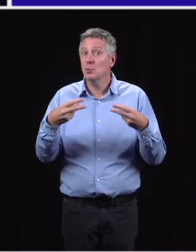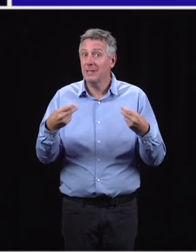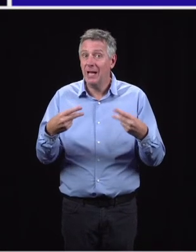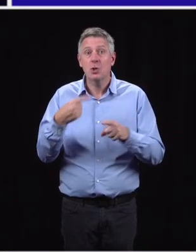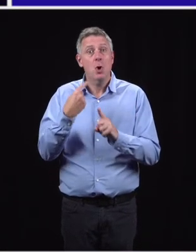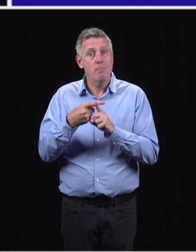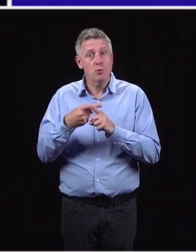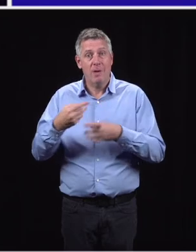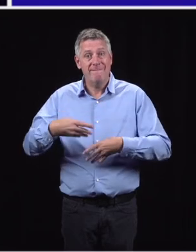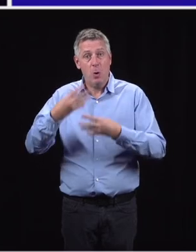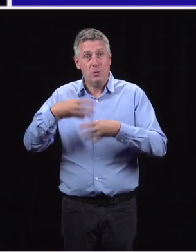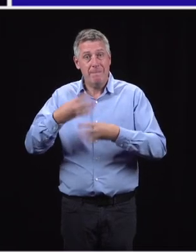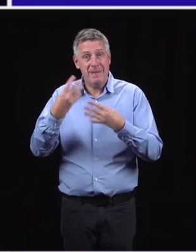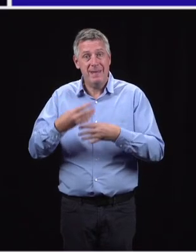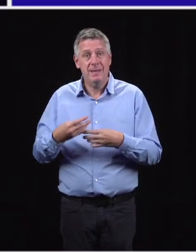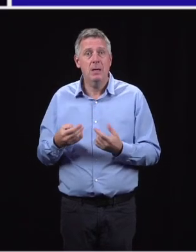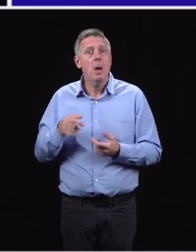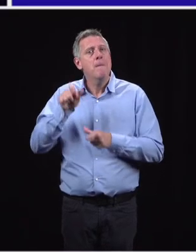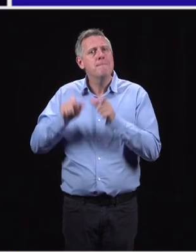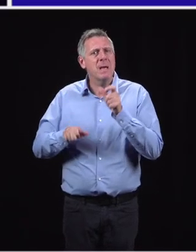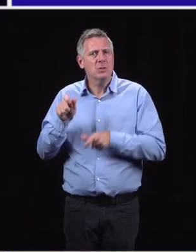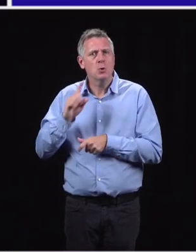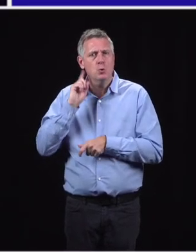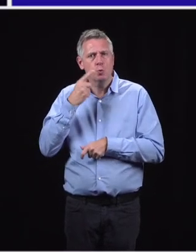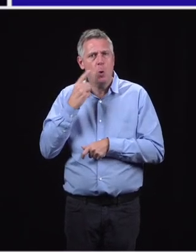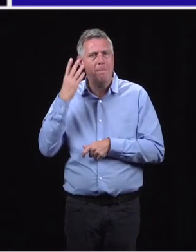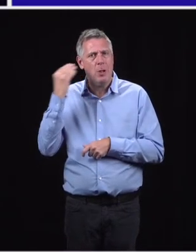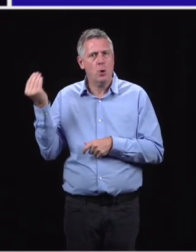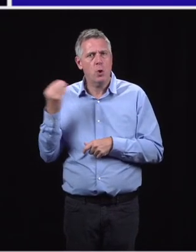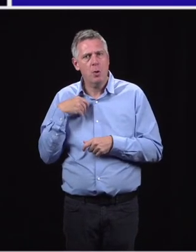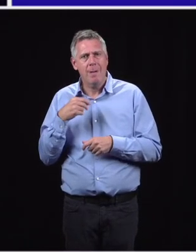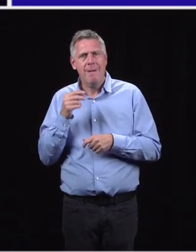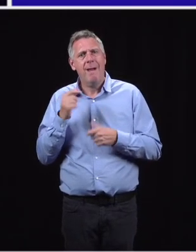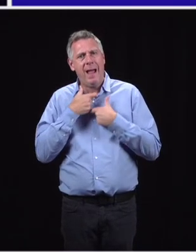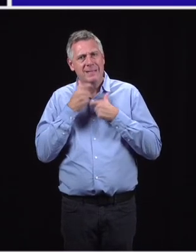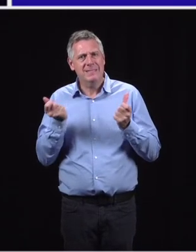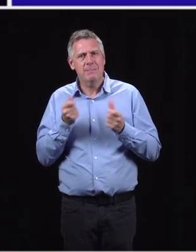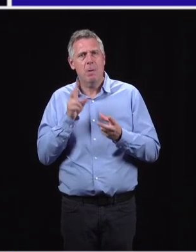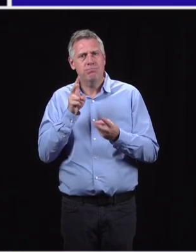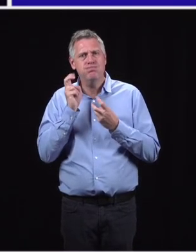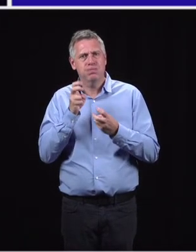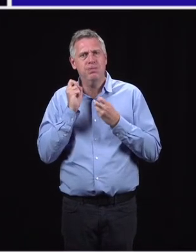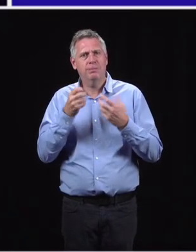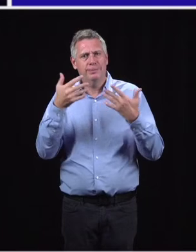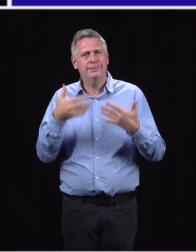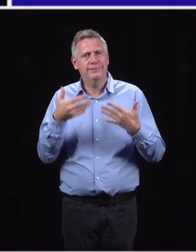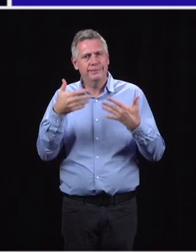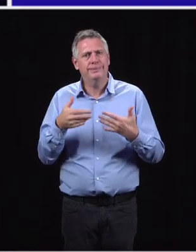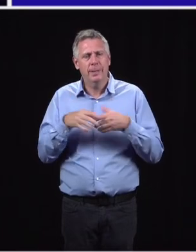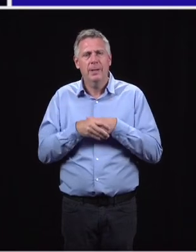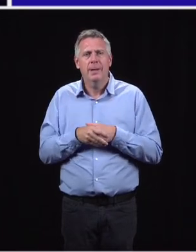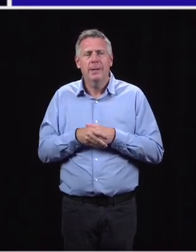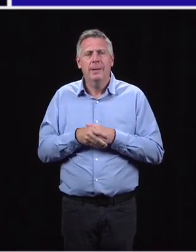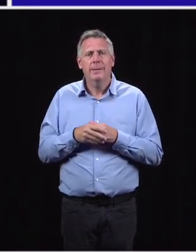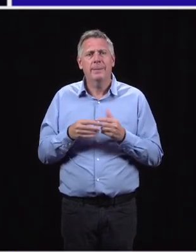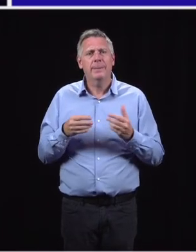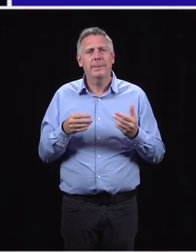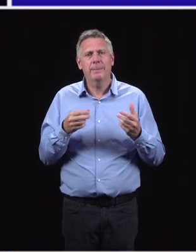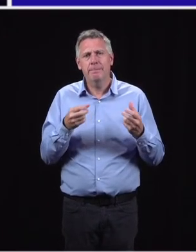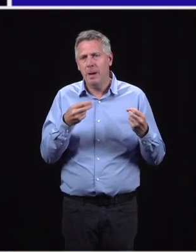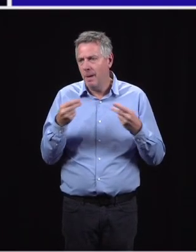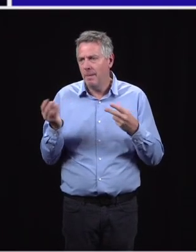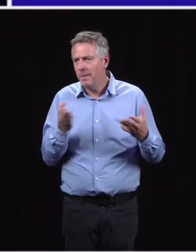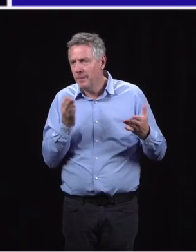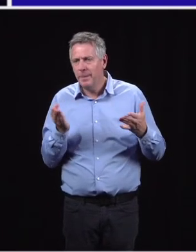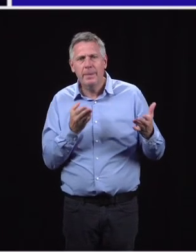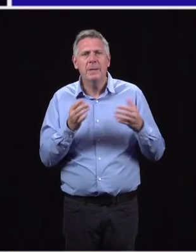vélotypie pour faire en sorte que les personnes sont des malentendantes puissent accéder à ce contenu donc voilà sur la plateforme et du coup comme je le disais voilà les horaires